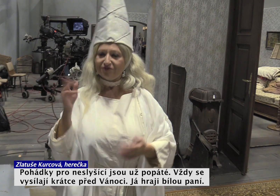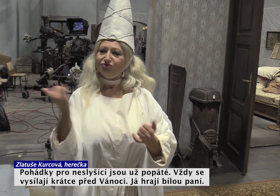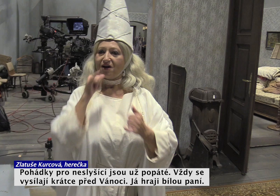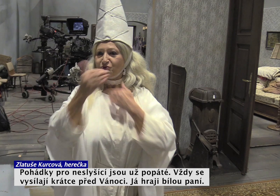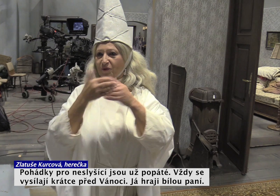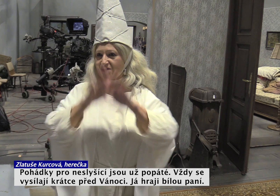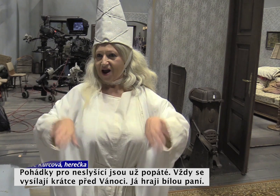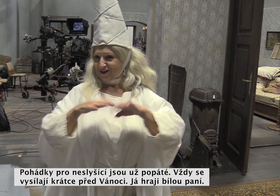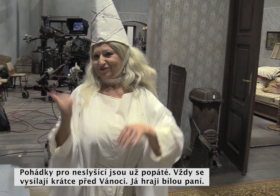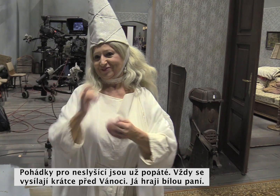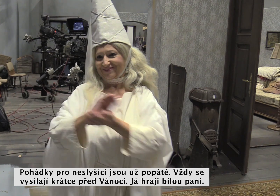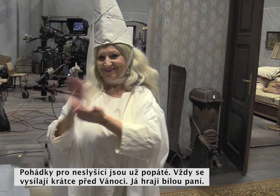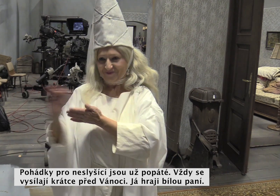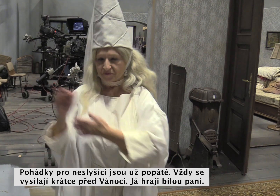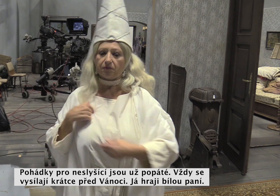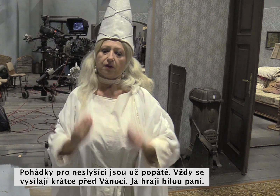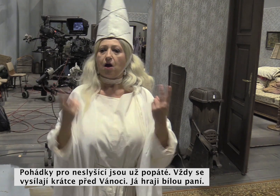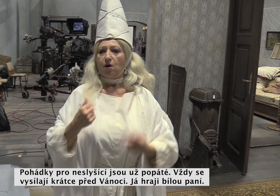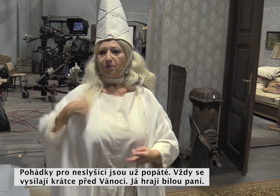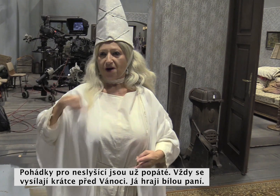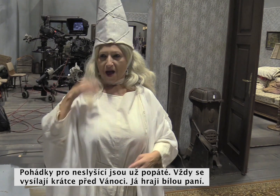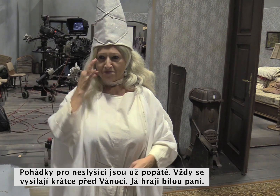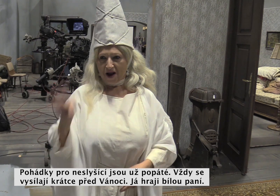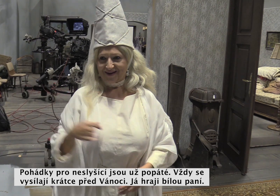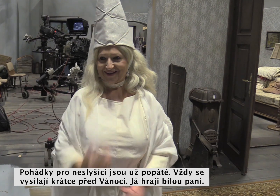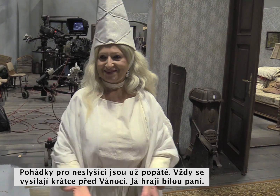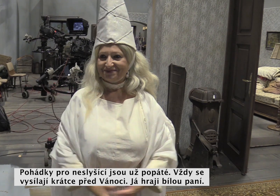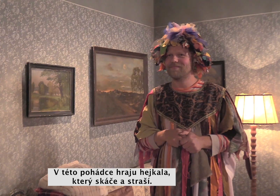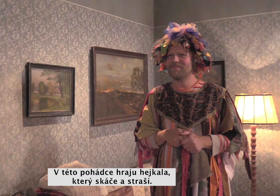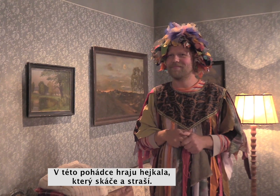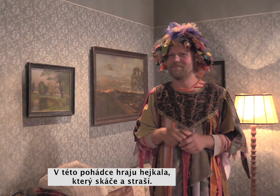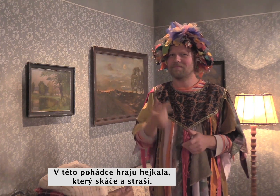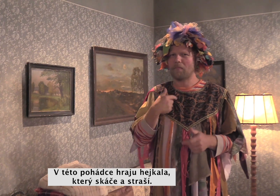se vysílají krátce před Vánoci. Já hraji Bílou paní.